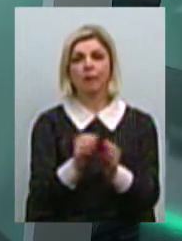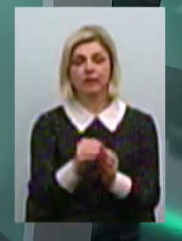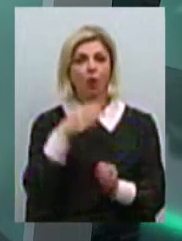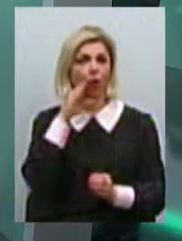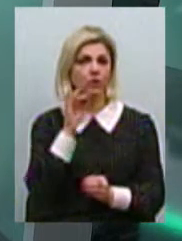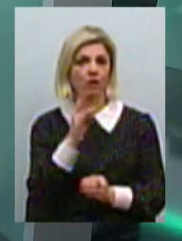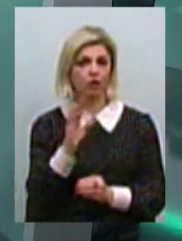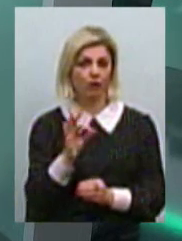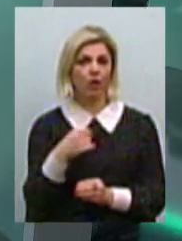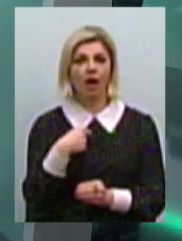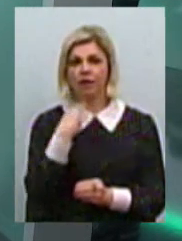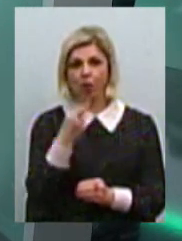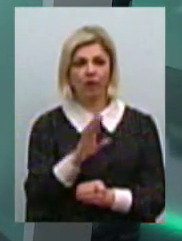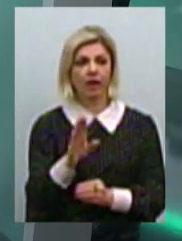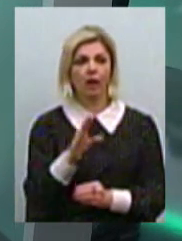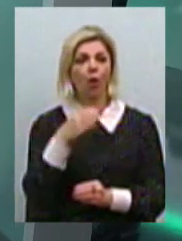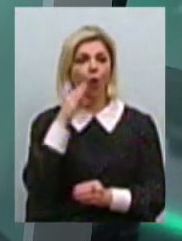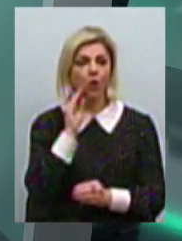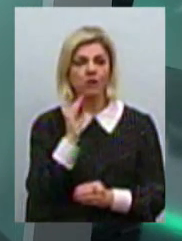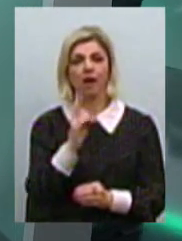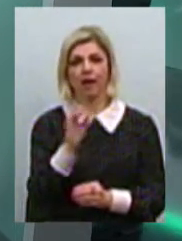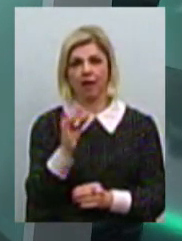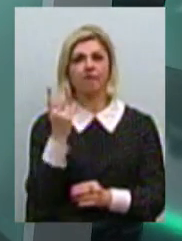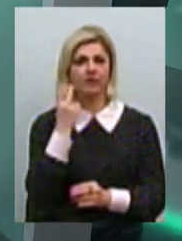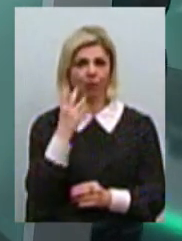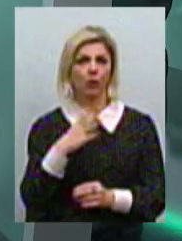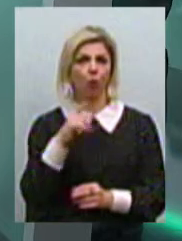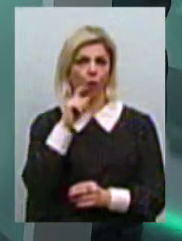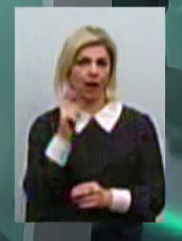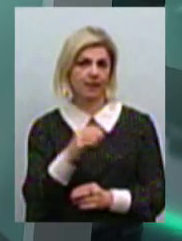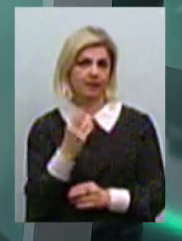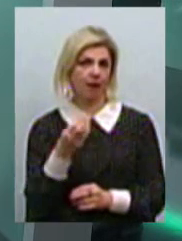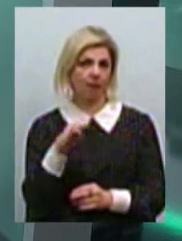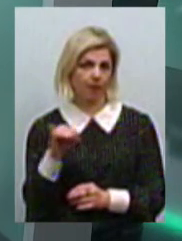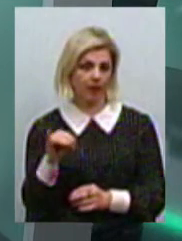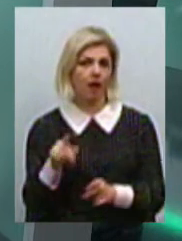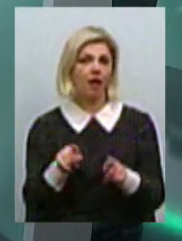то не говорю, низовики завжди були українцями. Так само беремо